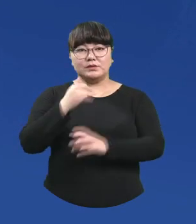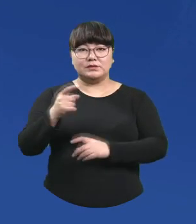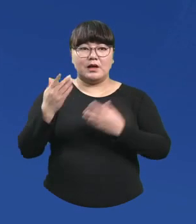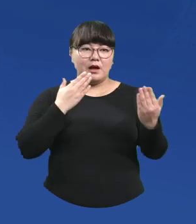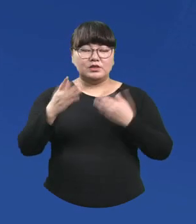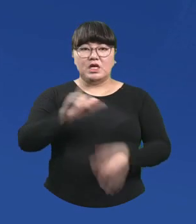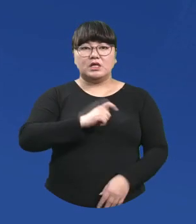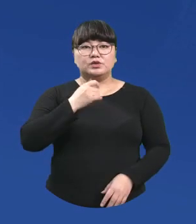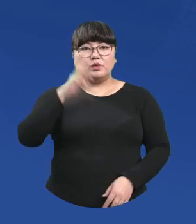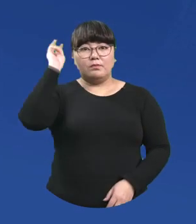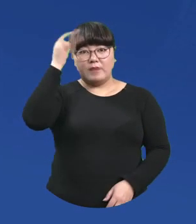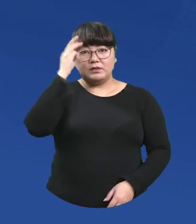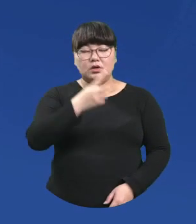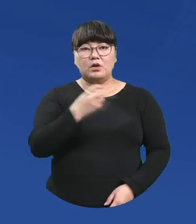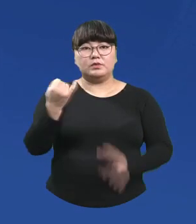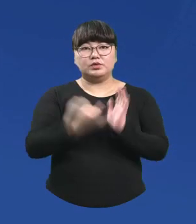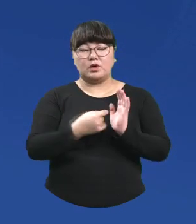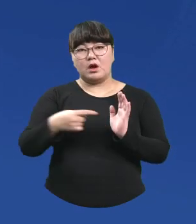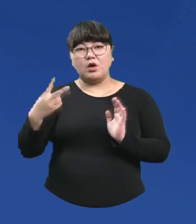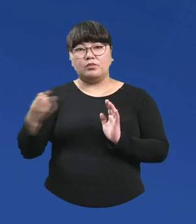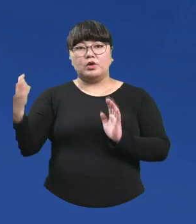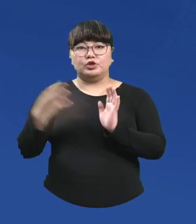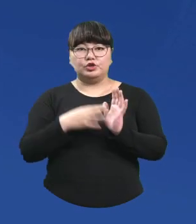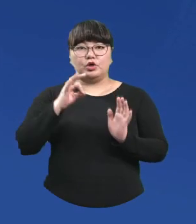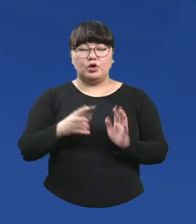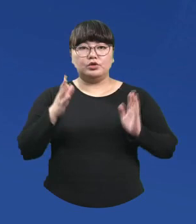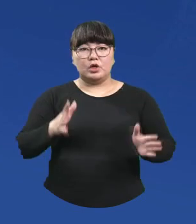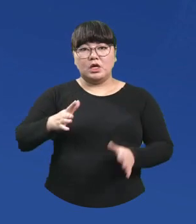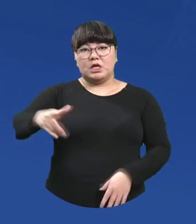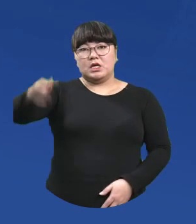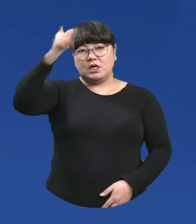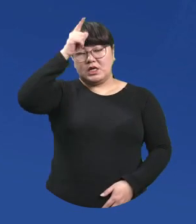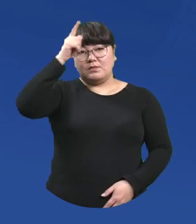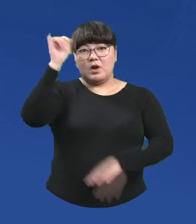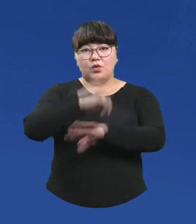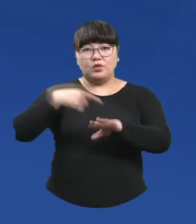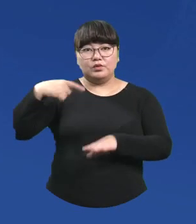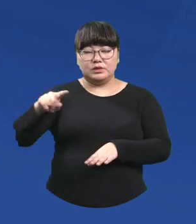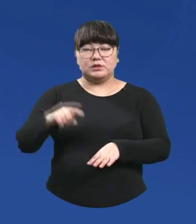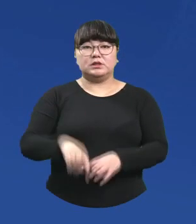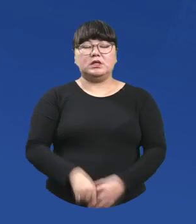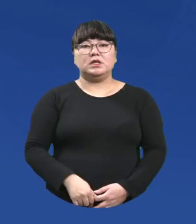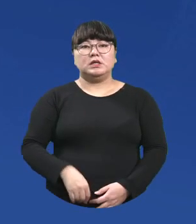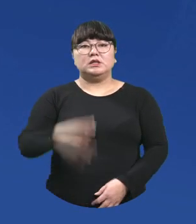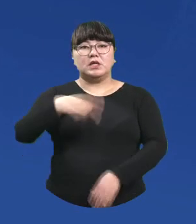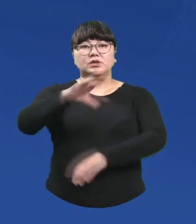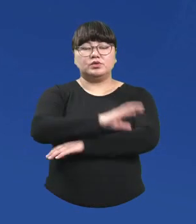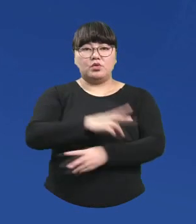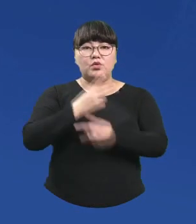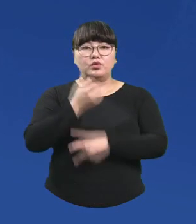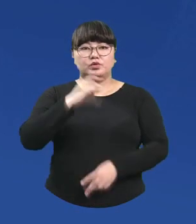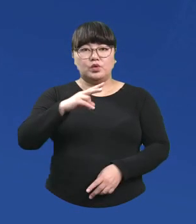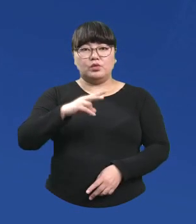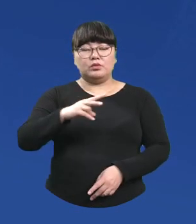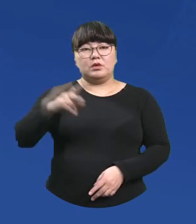улсын хавцуулсан эрхцүү магистр, 2006-аас 2009 онд холбооны бүгд найрамдах Герман улсын Людвиг Максимилиан их сургуульд